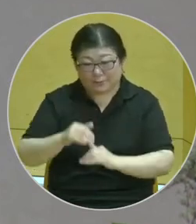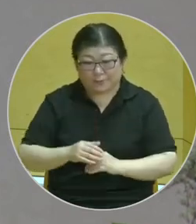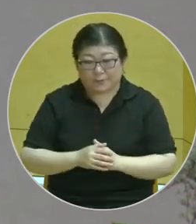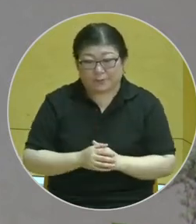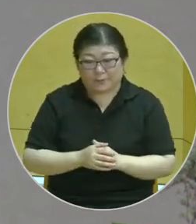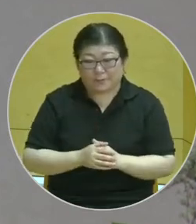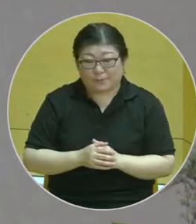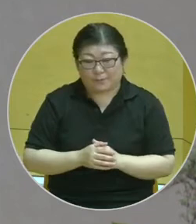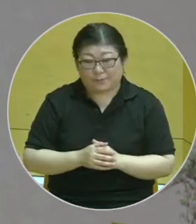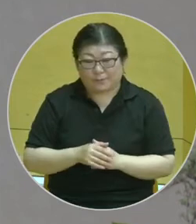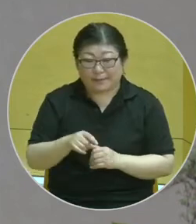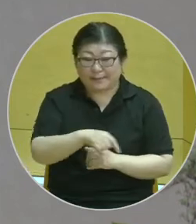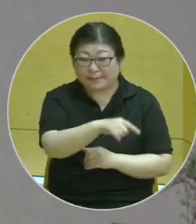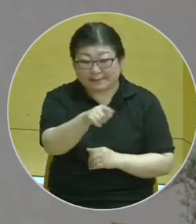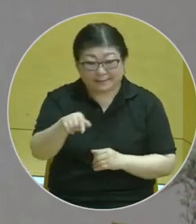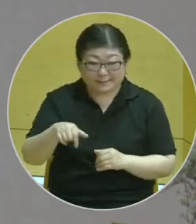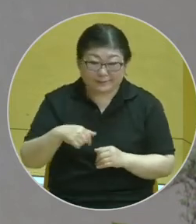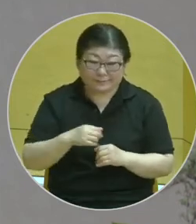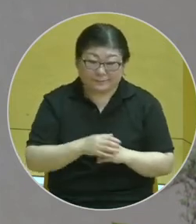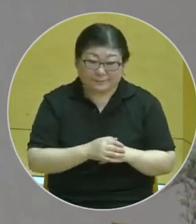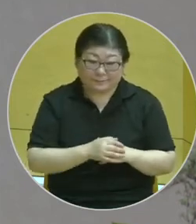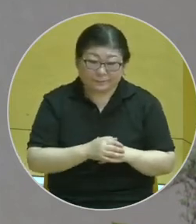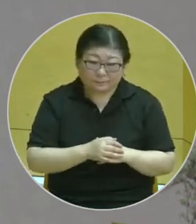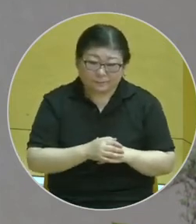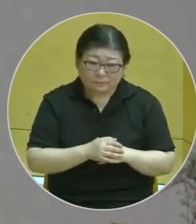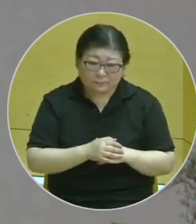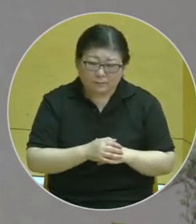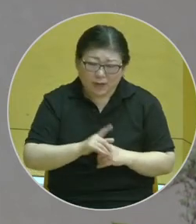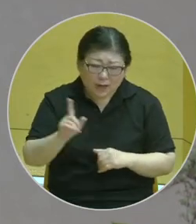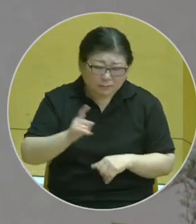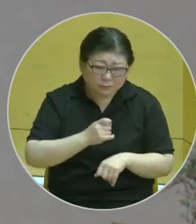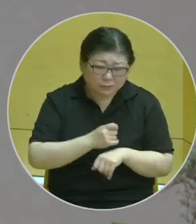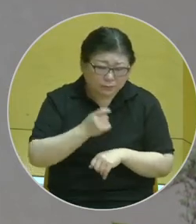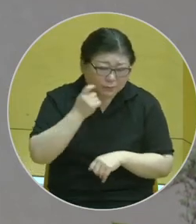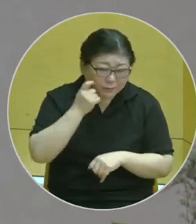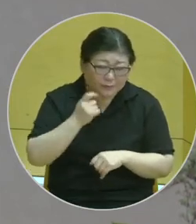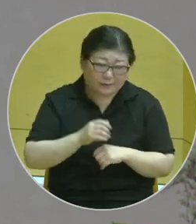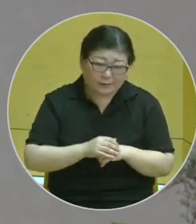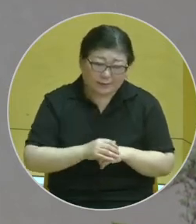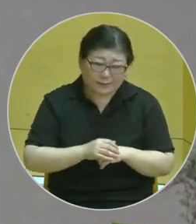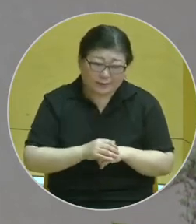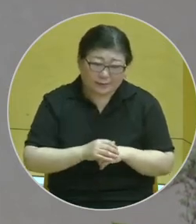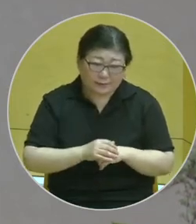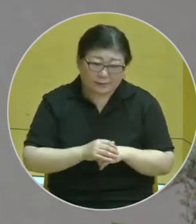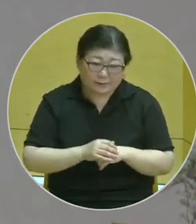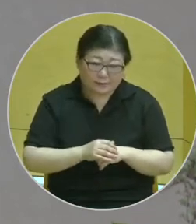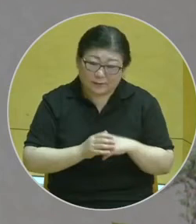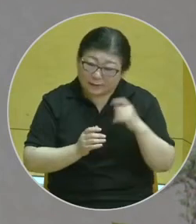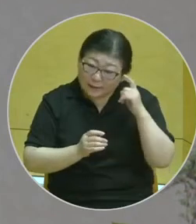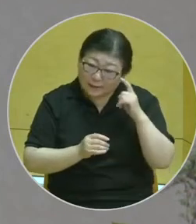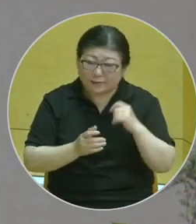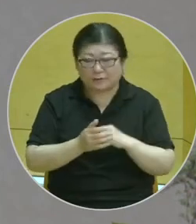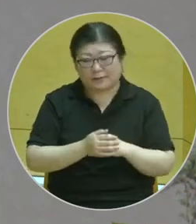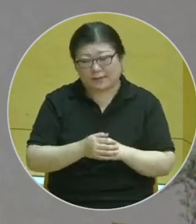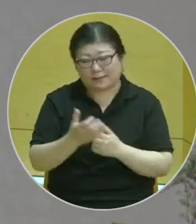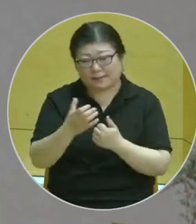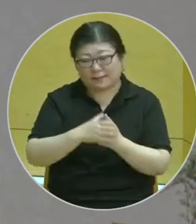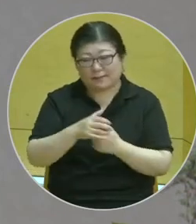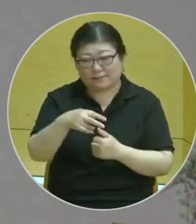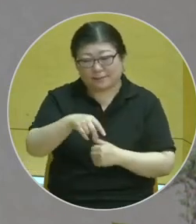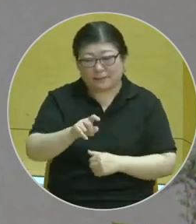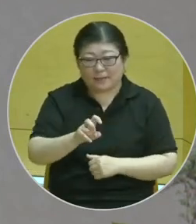그럼 그들로 하여금 이제 아무 것도 할 수 없다고 생각한 그들에게 무엇을 해야 될지 사명을 그들에게 주셨어요